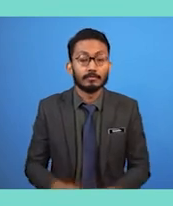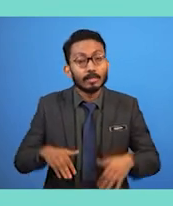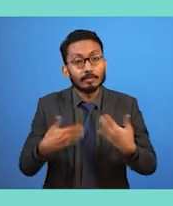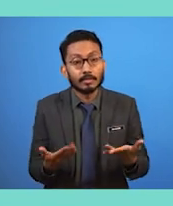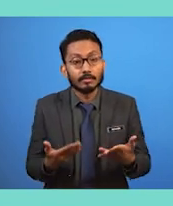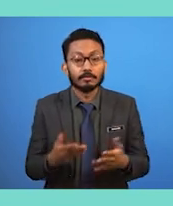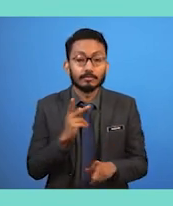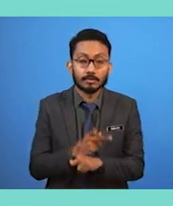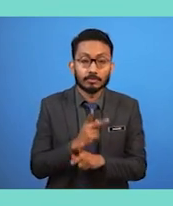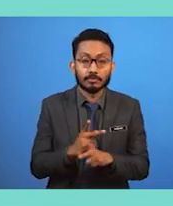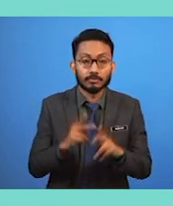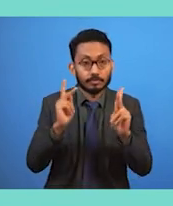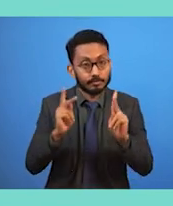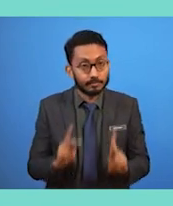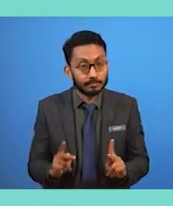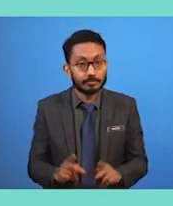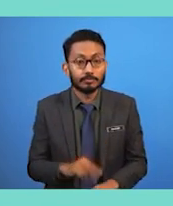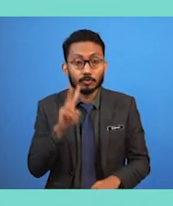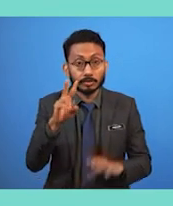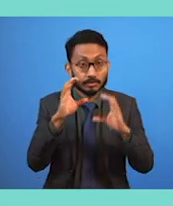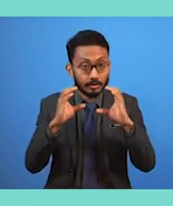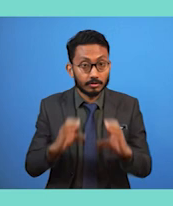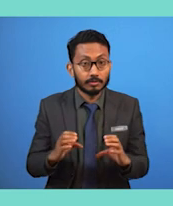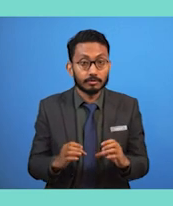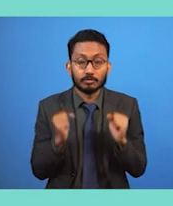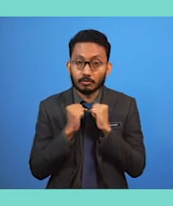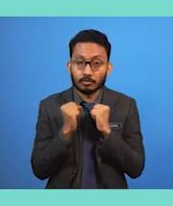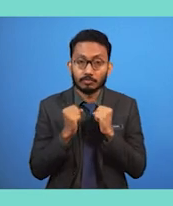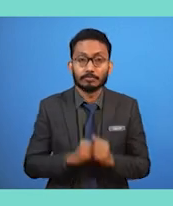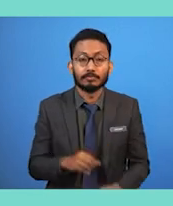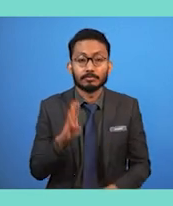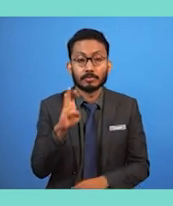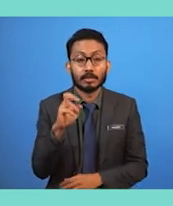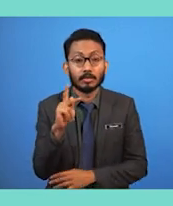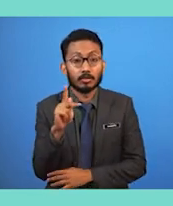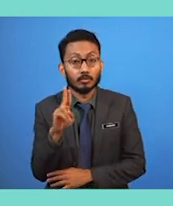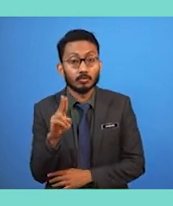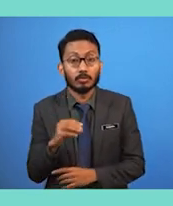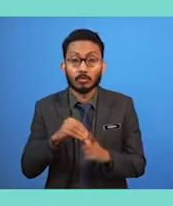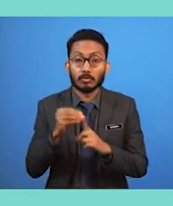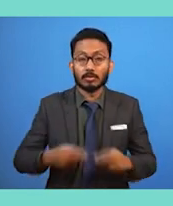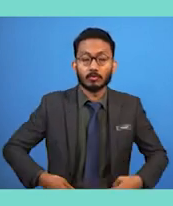Kaedah penyimpanan mempunyai dua cara, sama ada beku atau hidup.